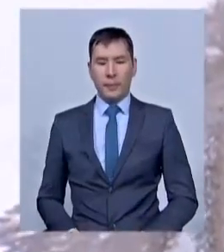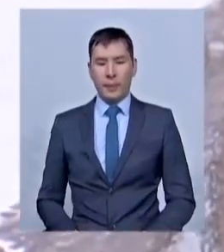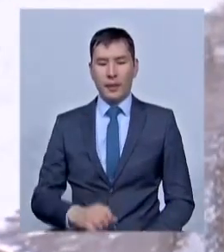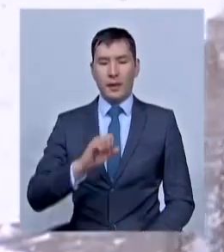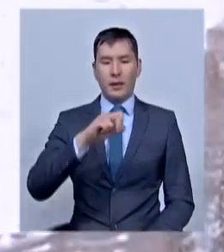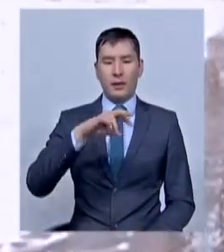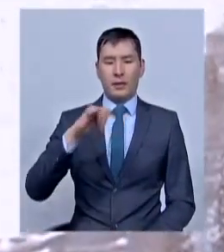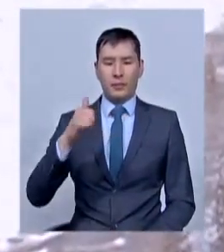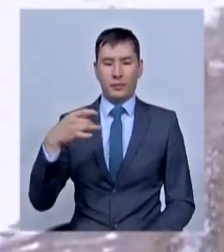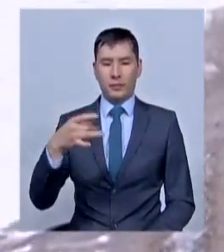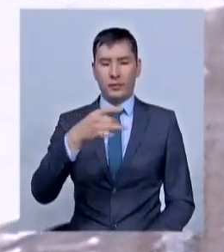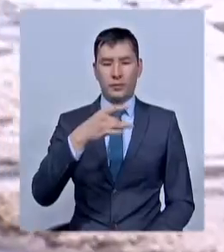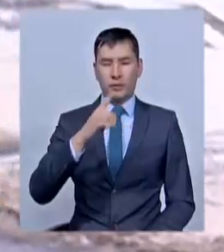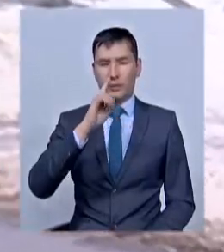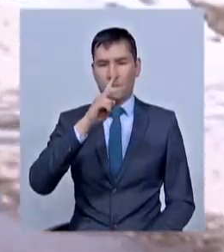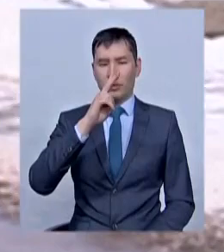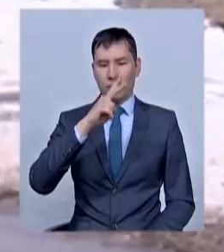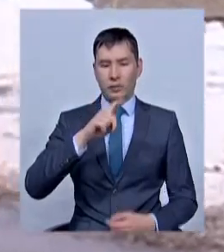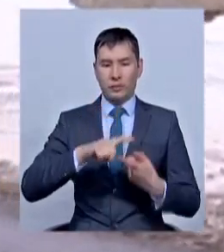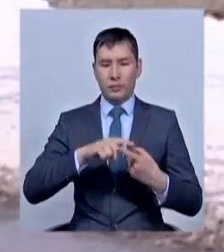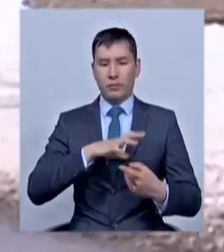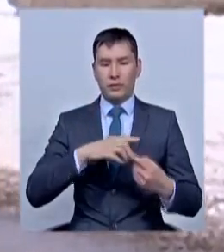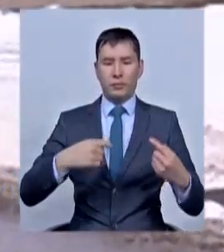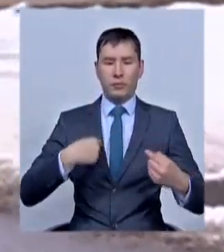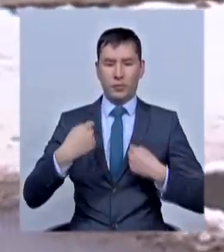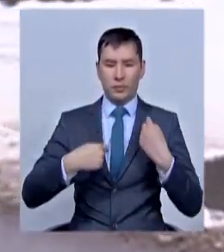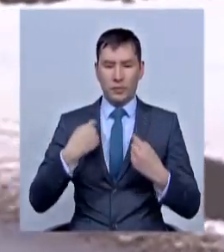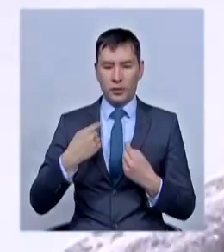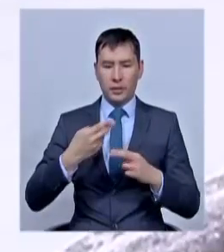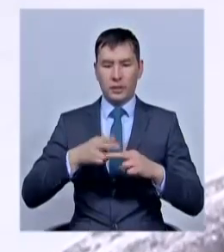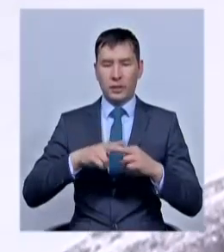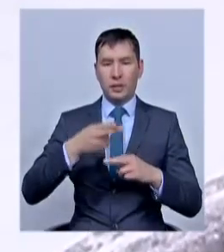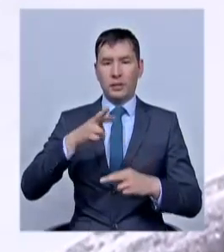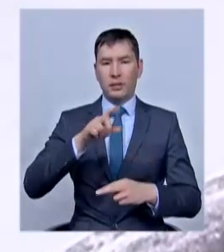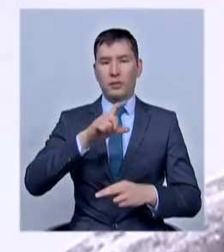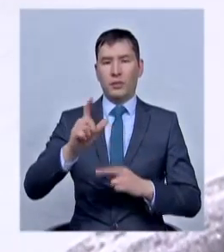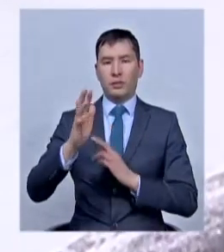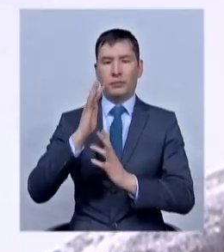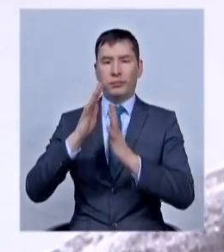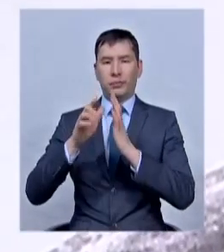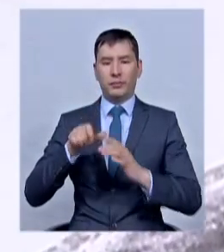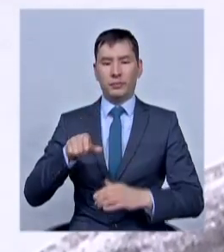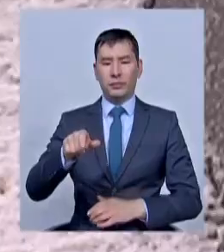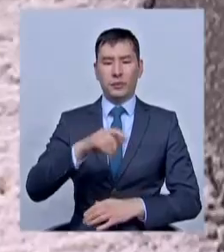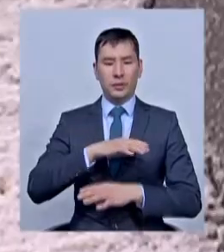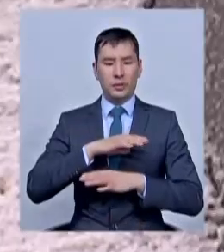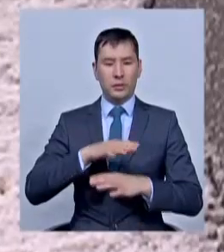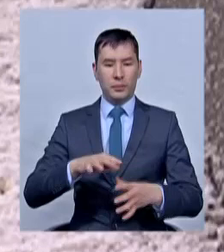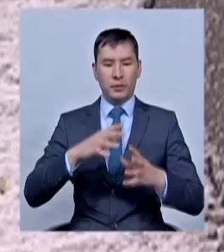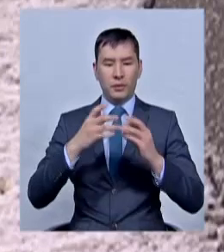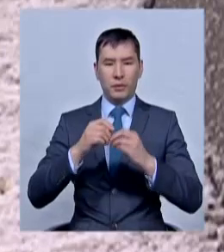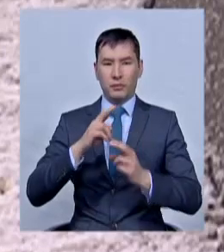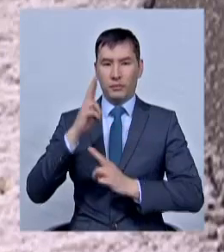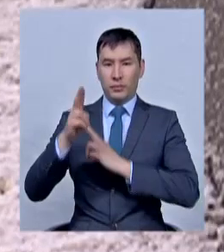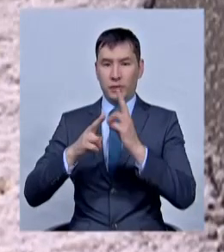Алатау ауданының тұрғындары бірнеше жыл бойы жол азабын тартып, тротуарлардың жоқ екенін айтып мәселе көтерген еді. Бұқара айтқан шағымнан кейін қала әкімдігі